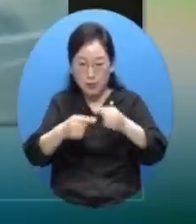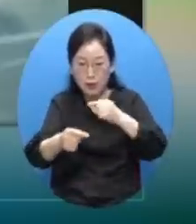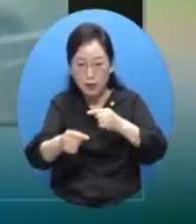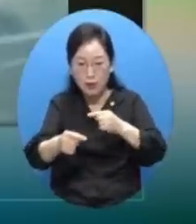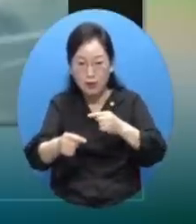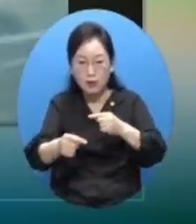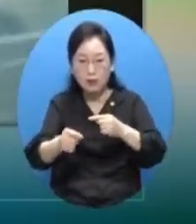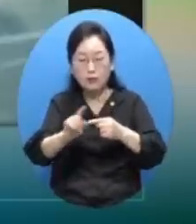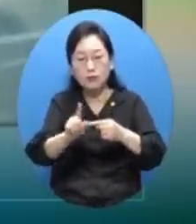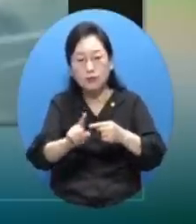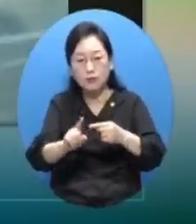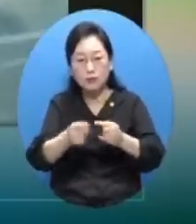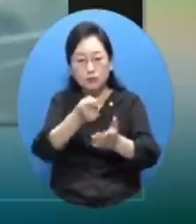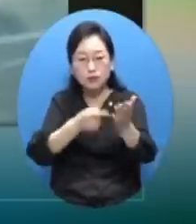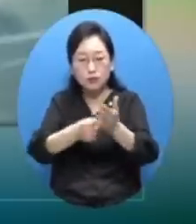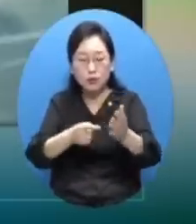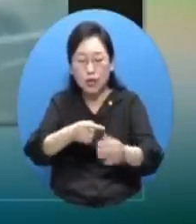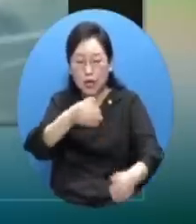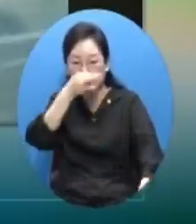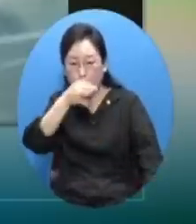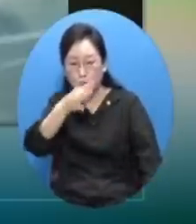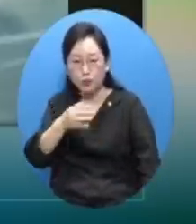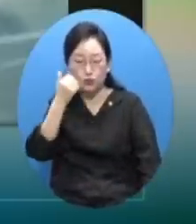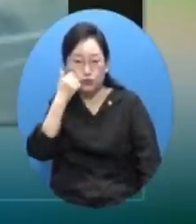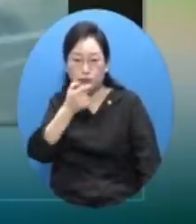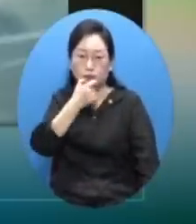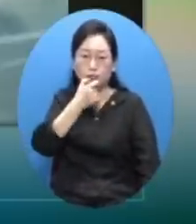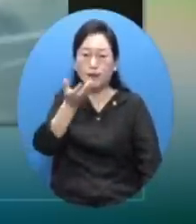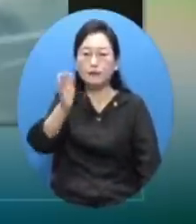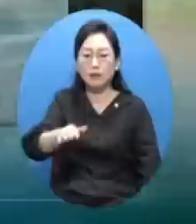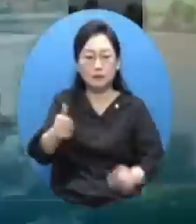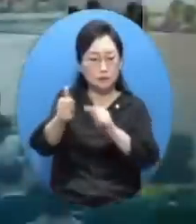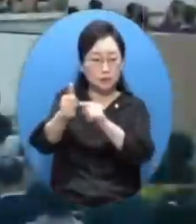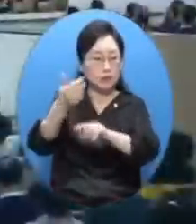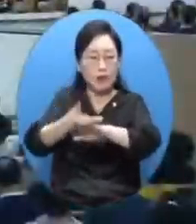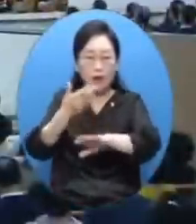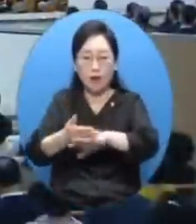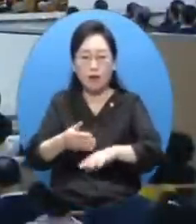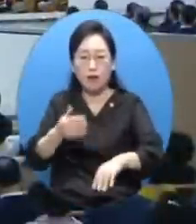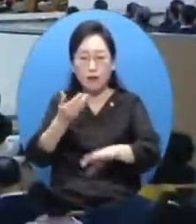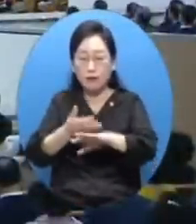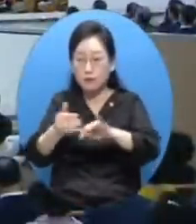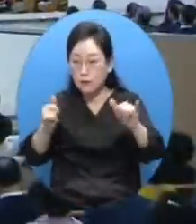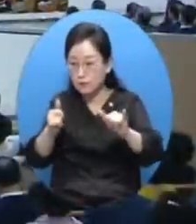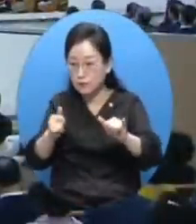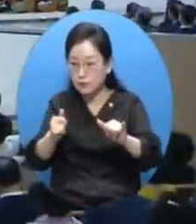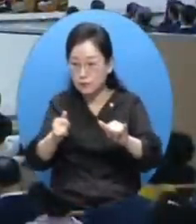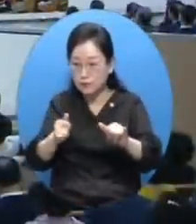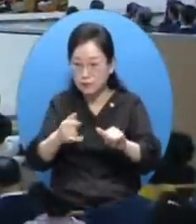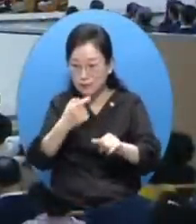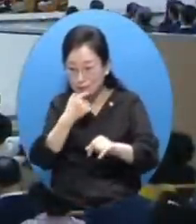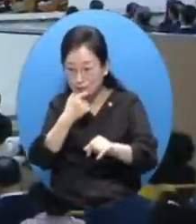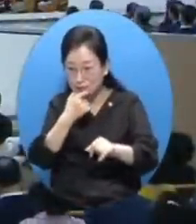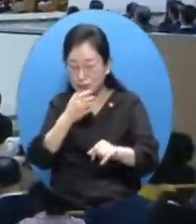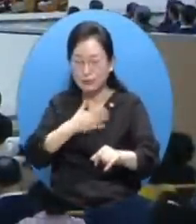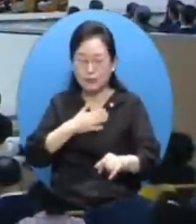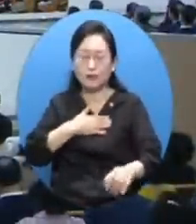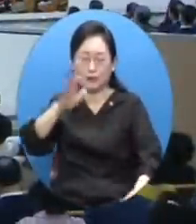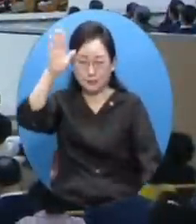의사들이 가급적인 수술을 하려고 하지 않는데 본인은 남들이 하지 않은 수술을